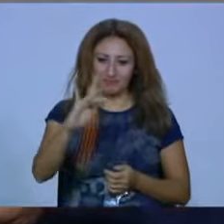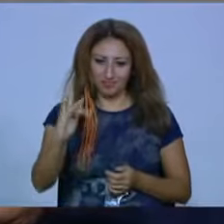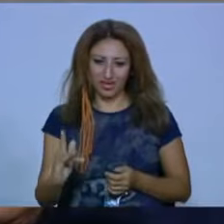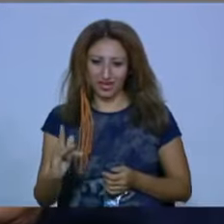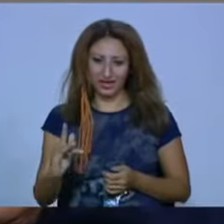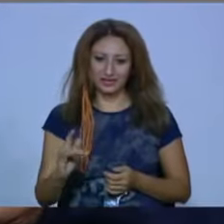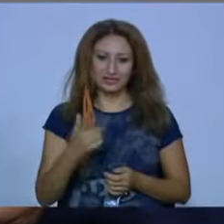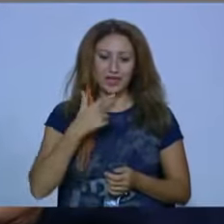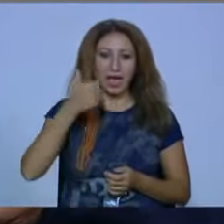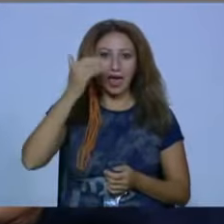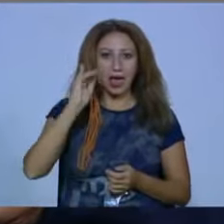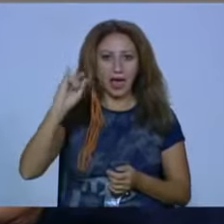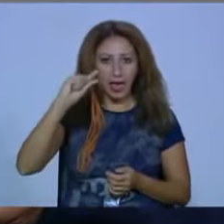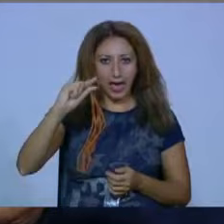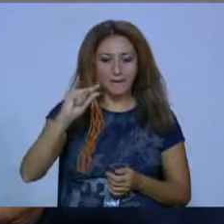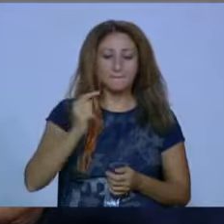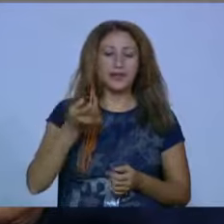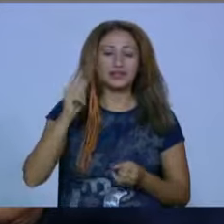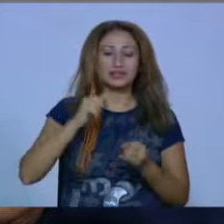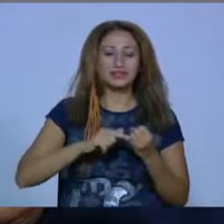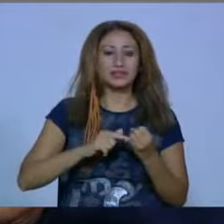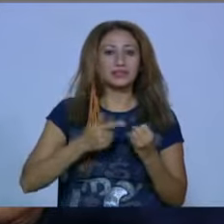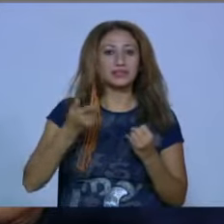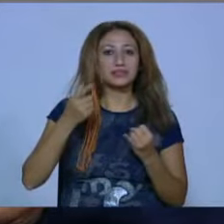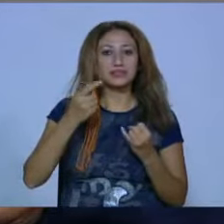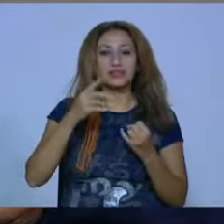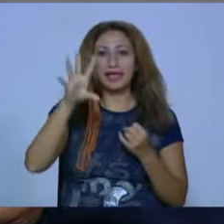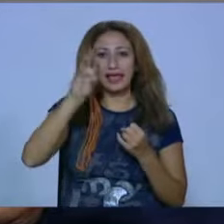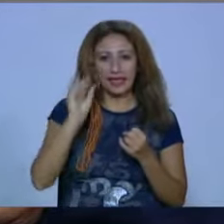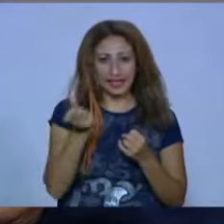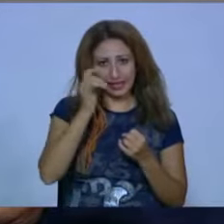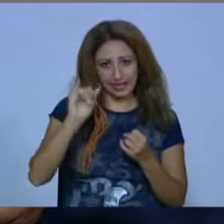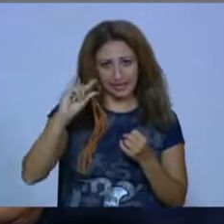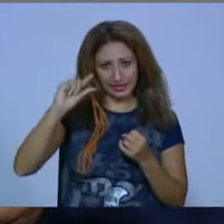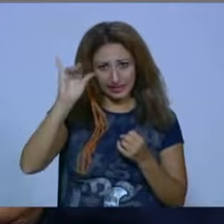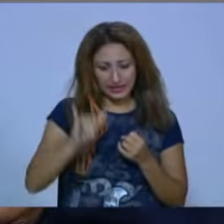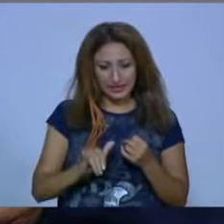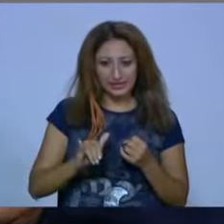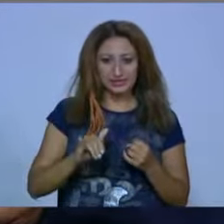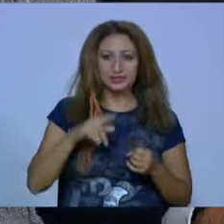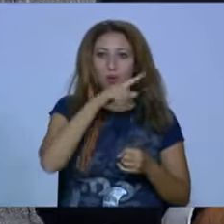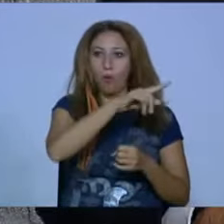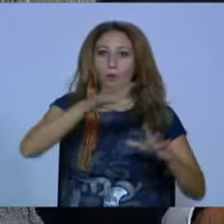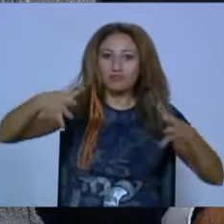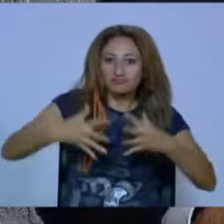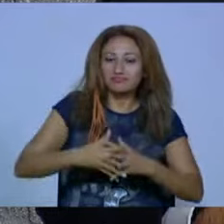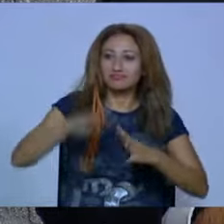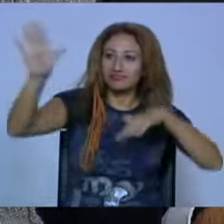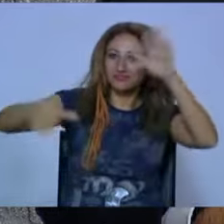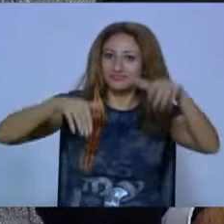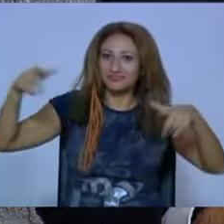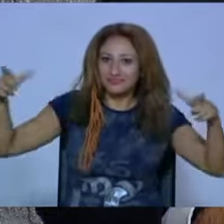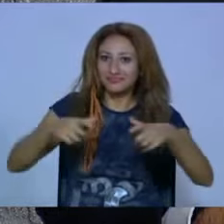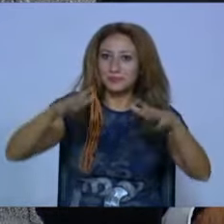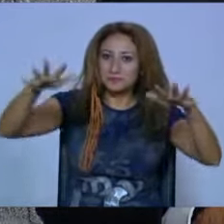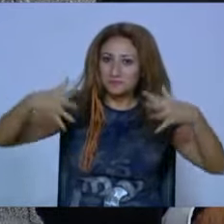زي احمد ادم او زي هنيدي او زي معظم الجيلنا كان هو اللي بيلمنا يعني، هو اللي دايما